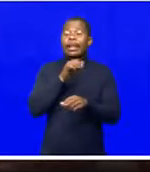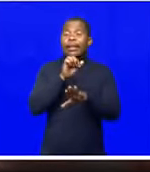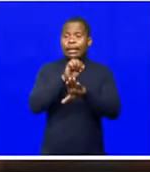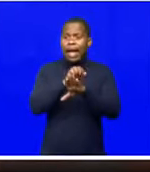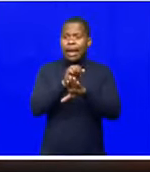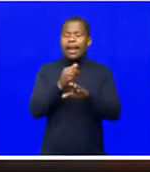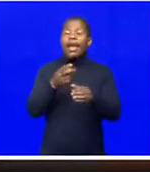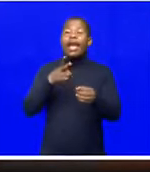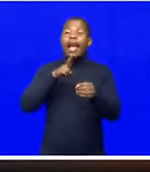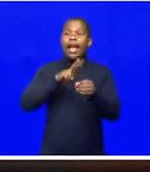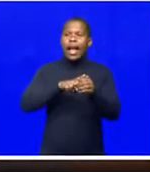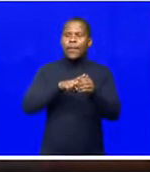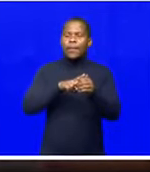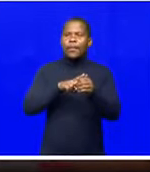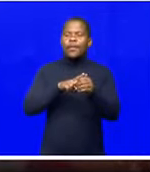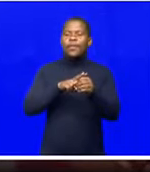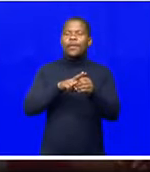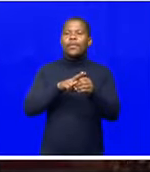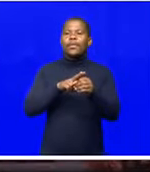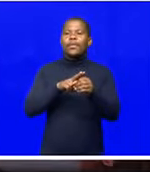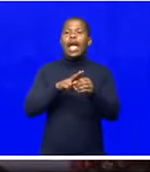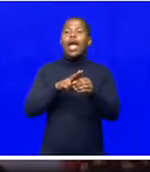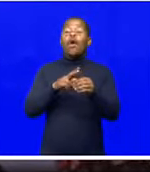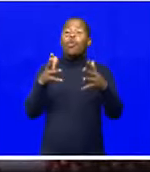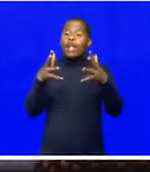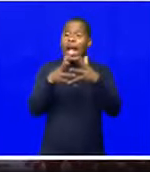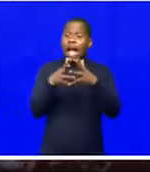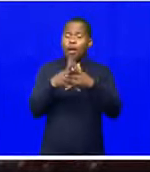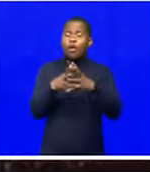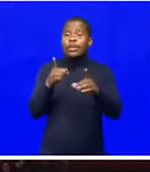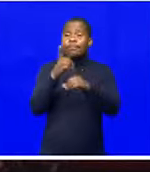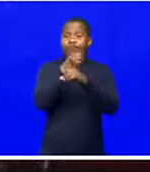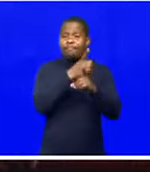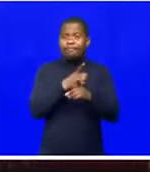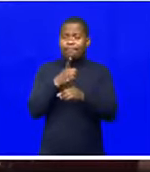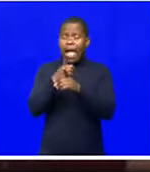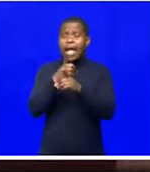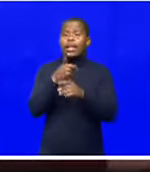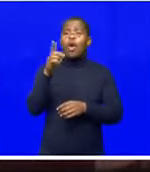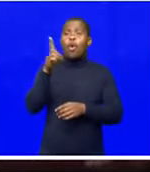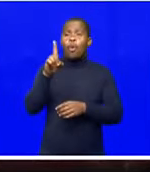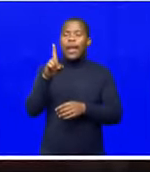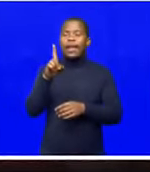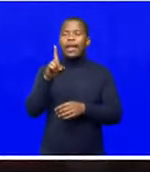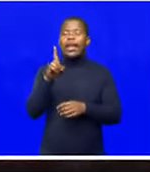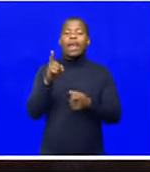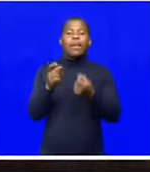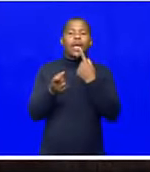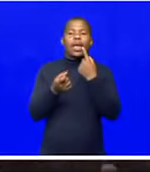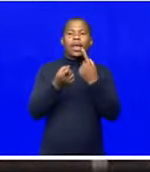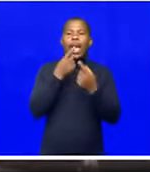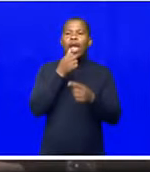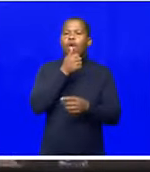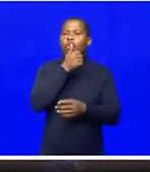Sito khulumisa Tindzaba de kusetshenziswa kahle kwema philisi ethu le siye siwabithe kumaphilisi